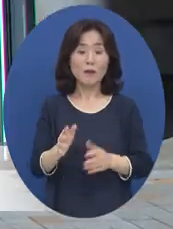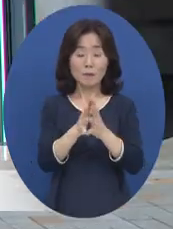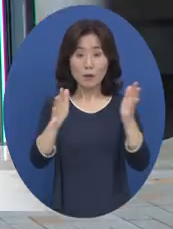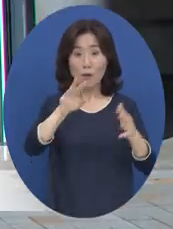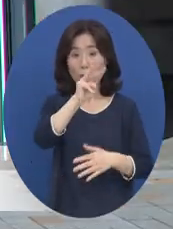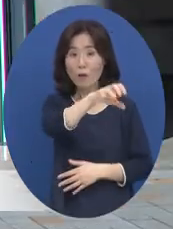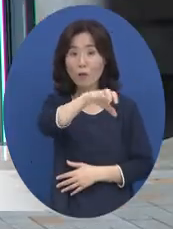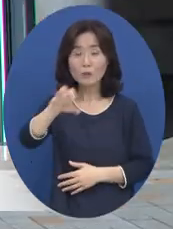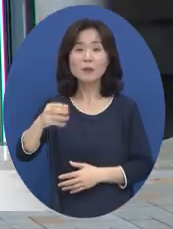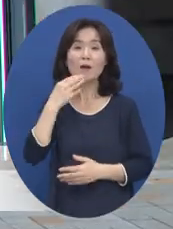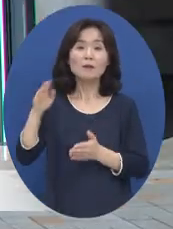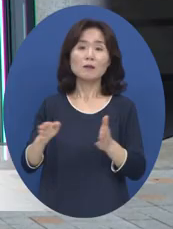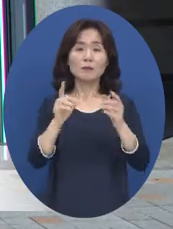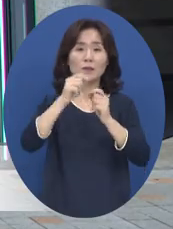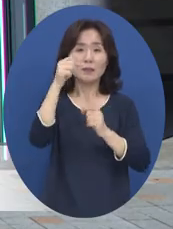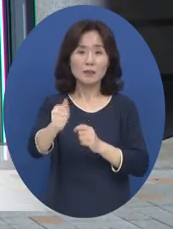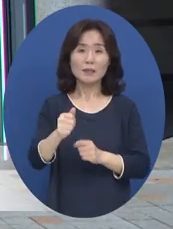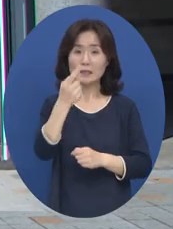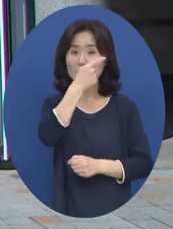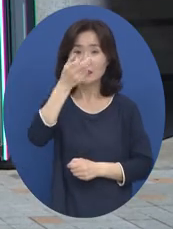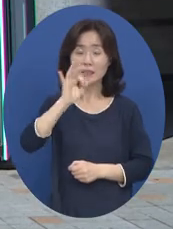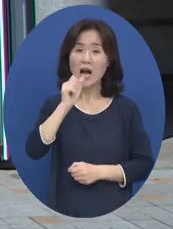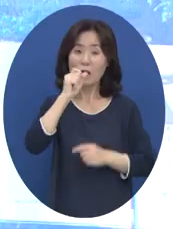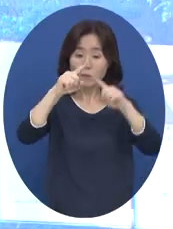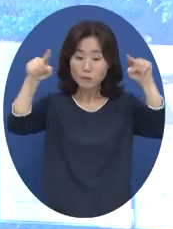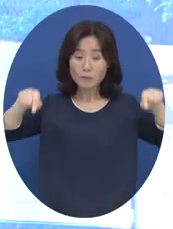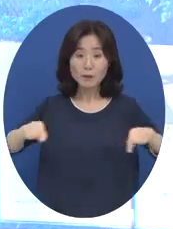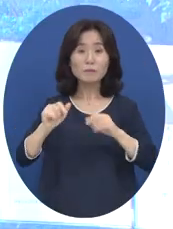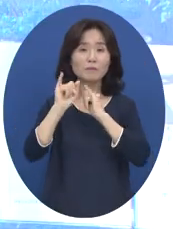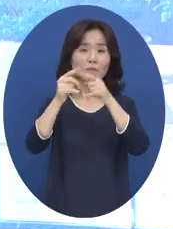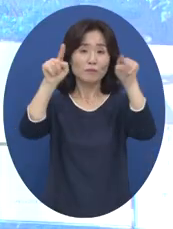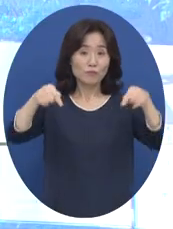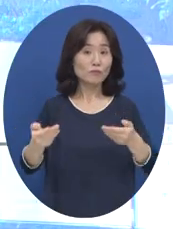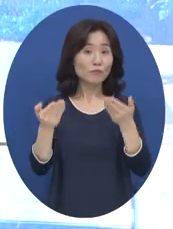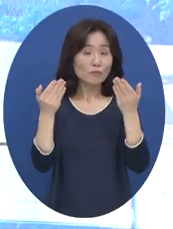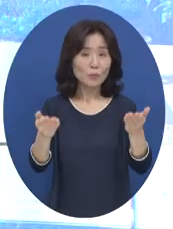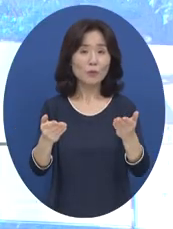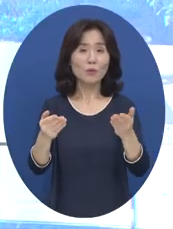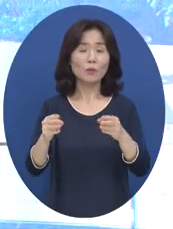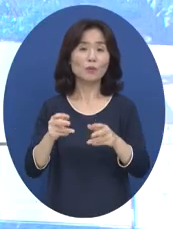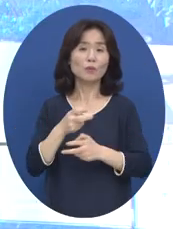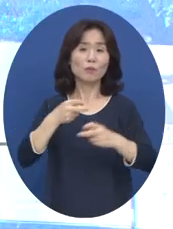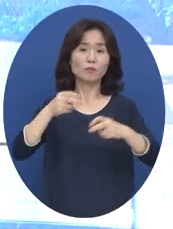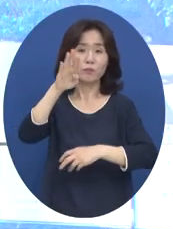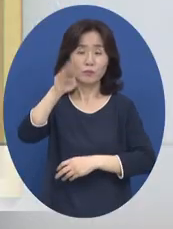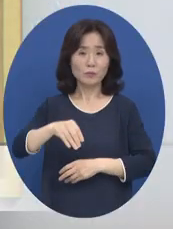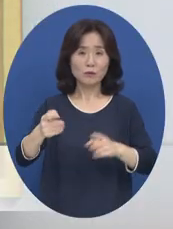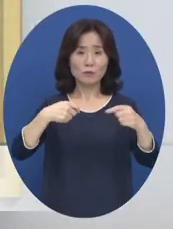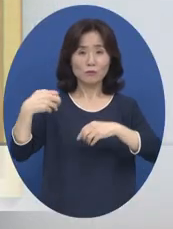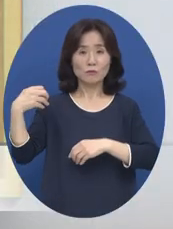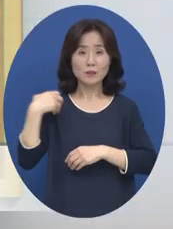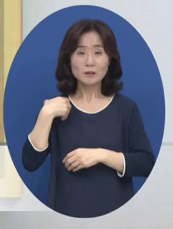곳에 경기도지사 인증 동판과 함께 표창을 수여하고 국토교통부가 주관하는